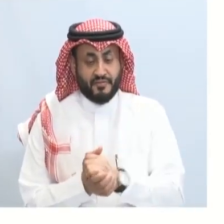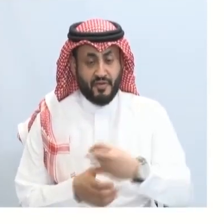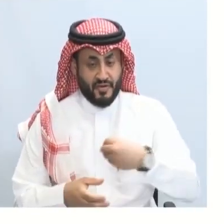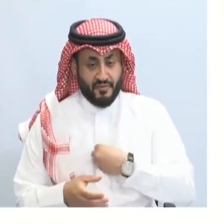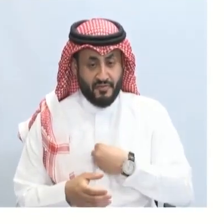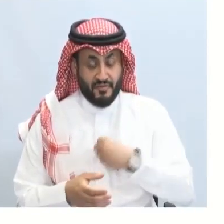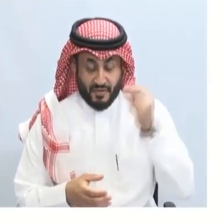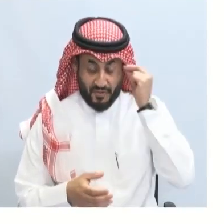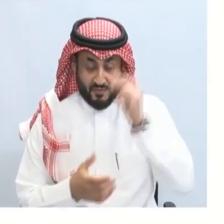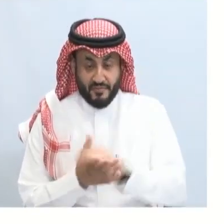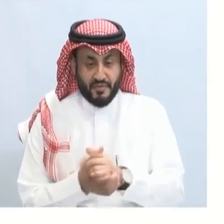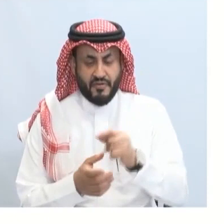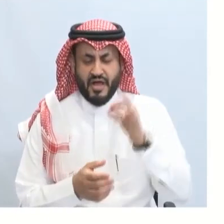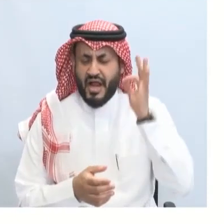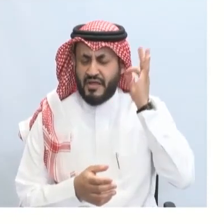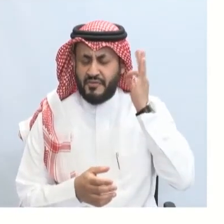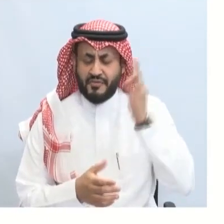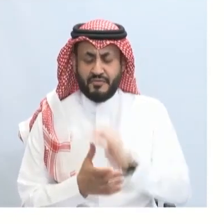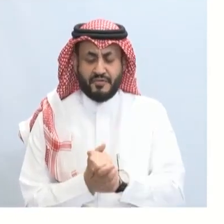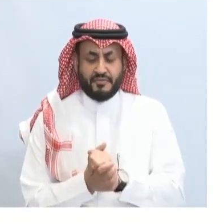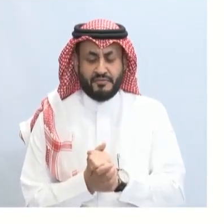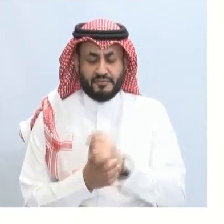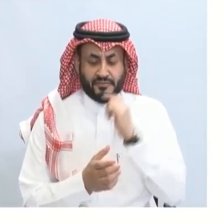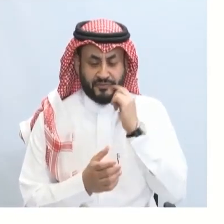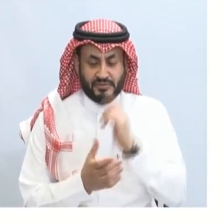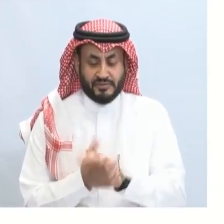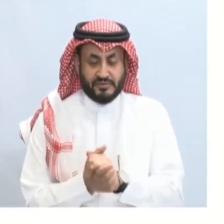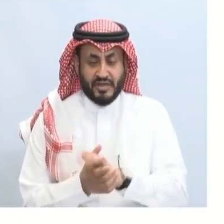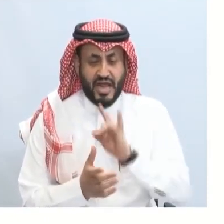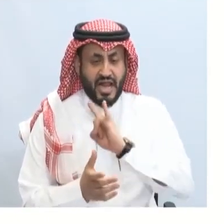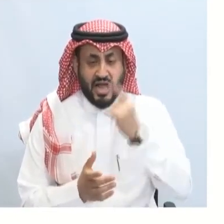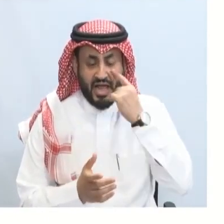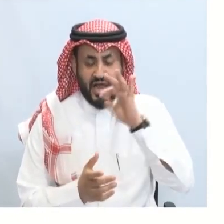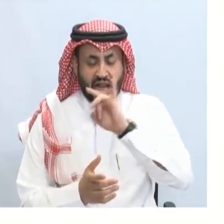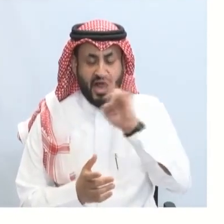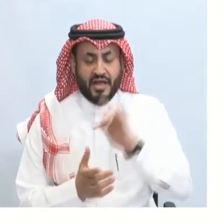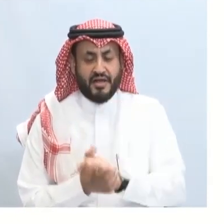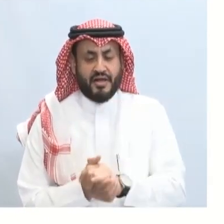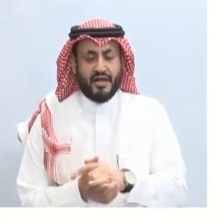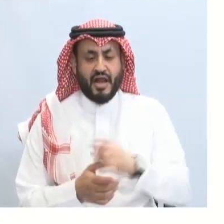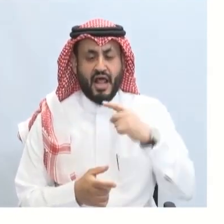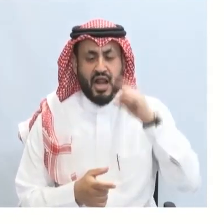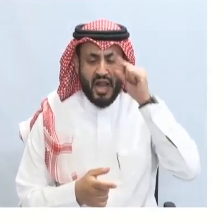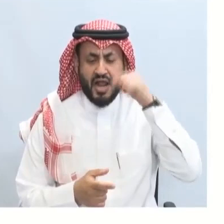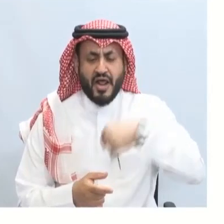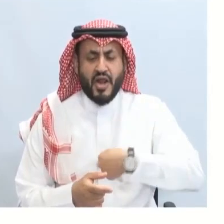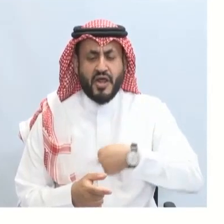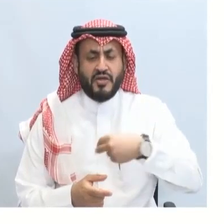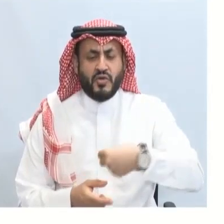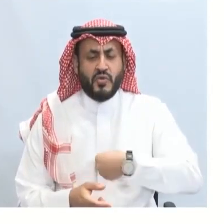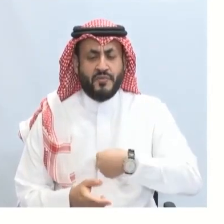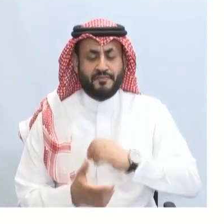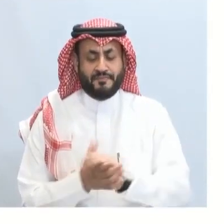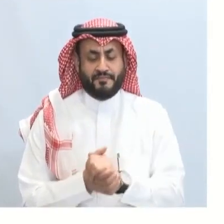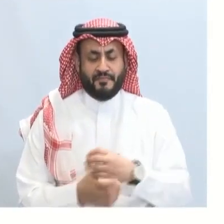يعقلون بها او اذان يسمعون بها فانها لا تعمى الابصار ولكن تعمى القلوب التي